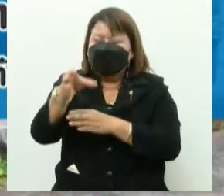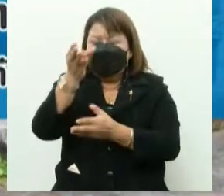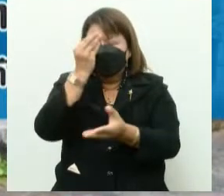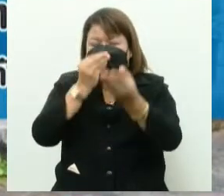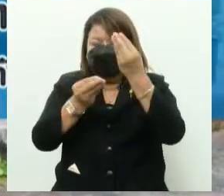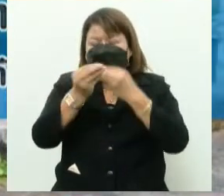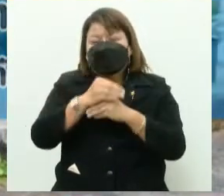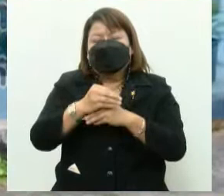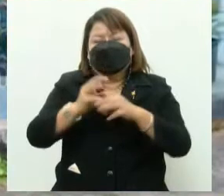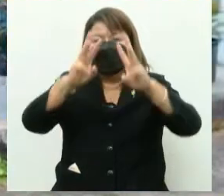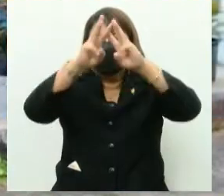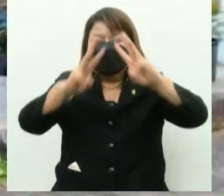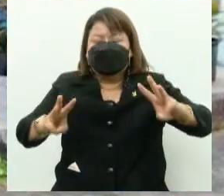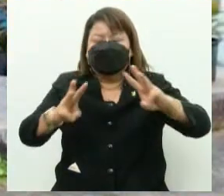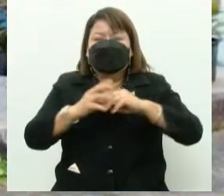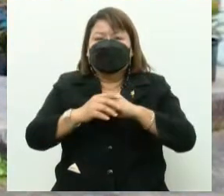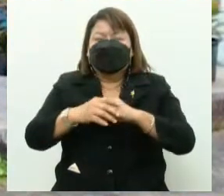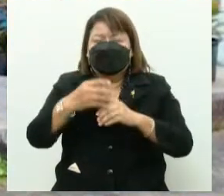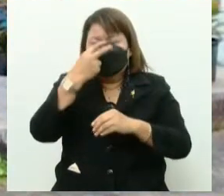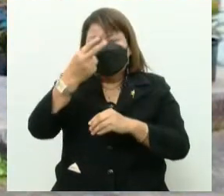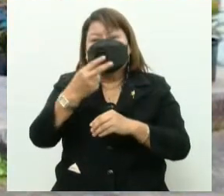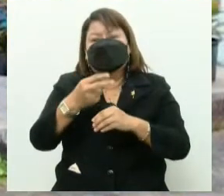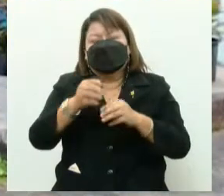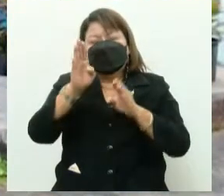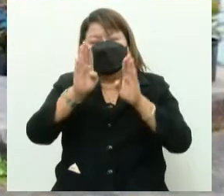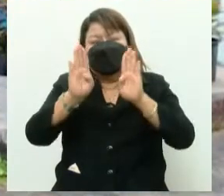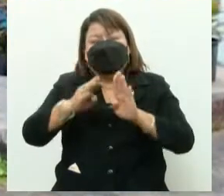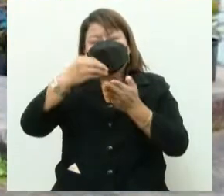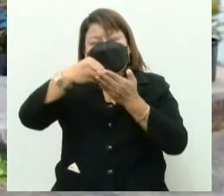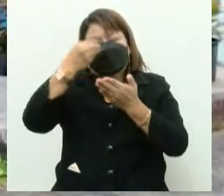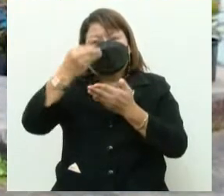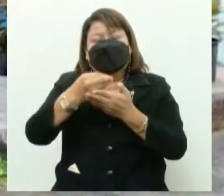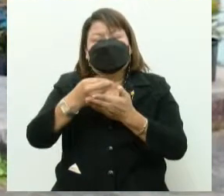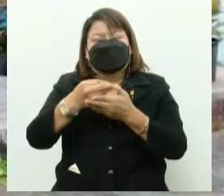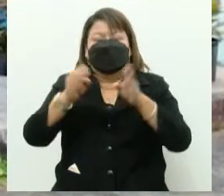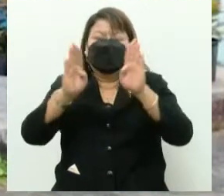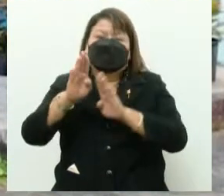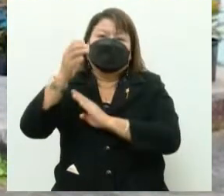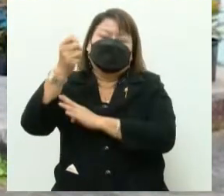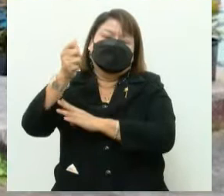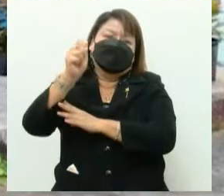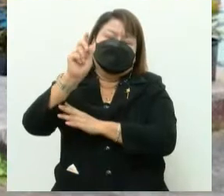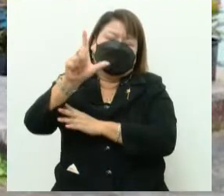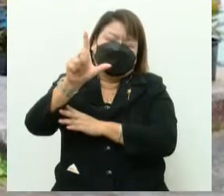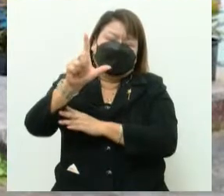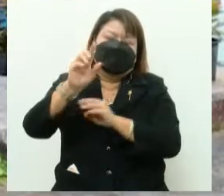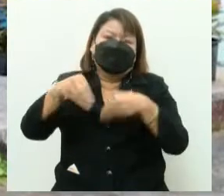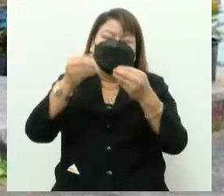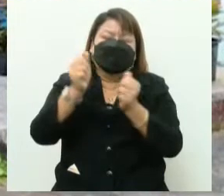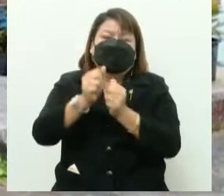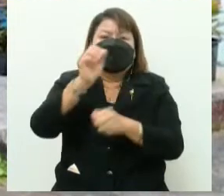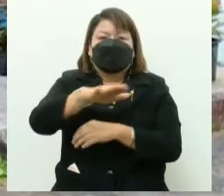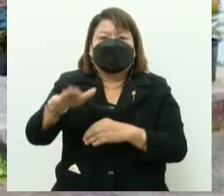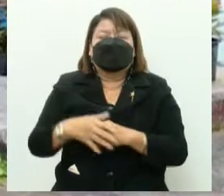ตเพื่อจะนำมาถอดบทเรียนเป็นห้องเรียนแบบ Active Learning ให้กับนักเรียนโรงเรียนตะกั่วป่าคีรีเก